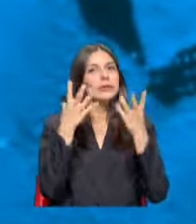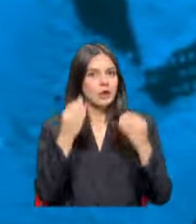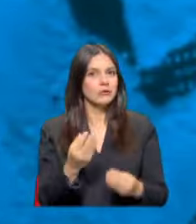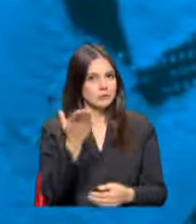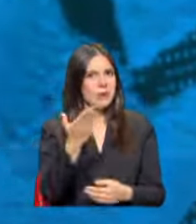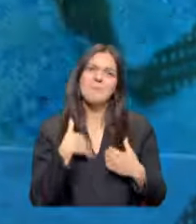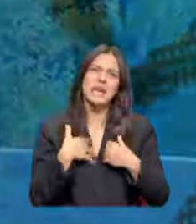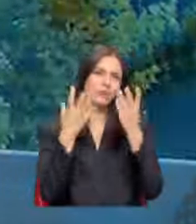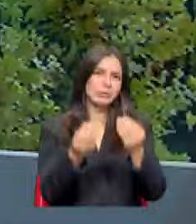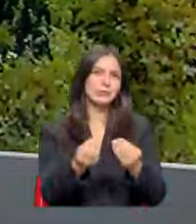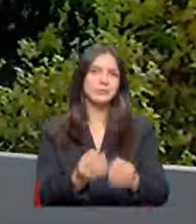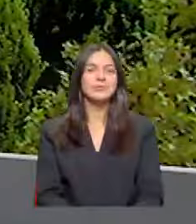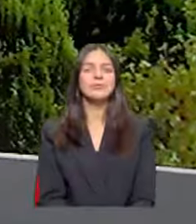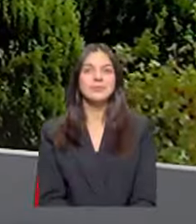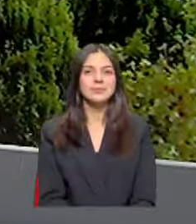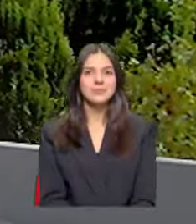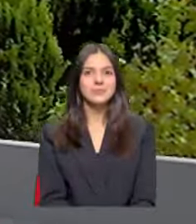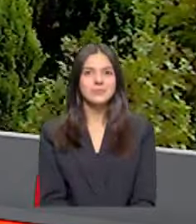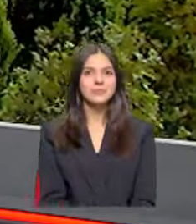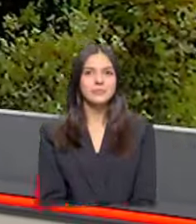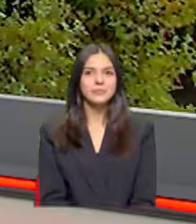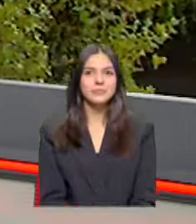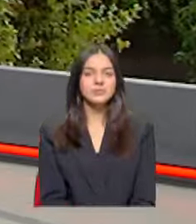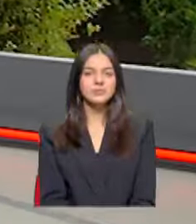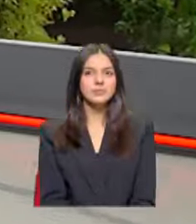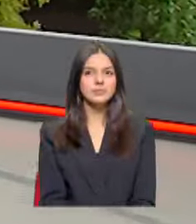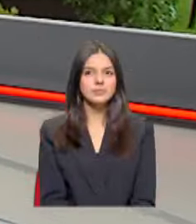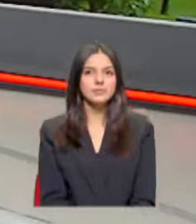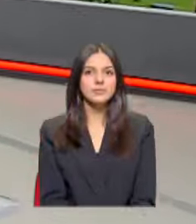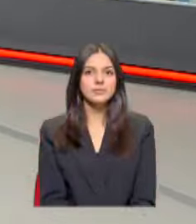olsun mu? Bence olsun.